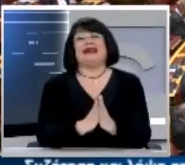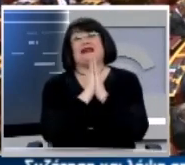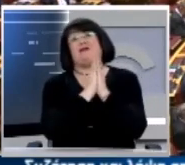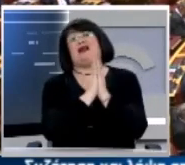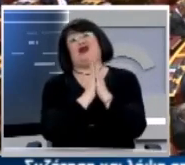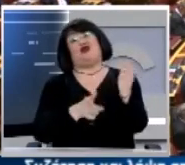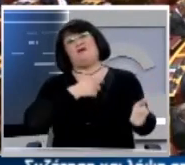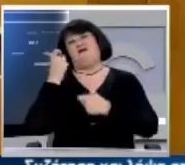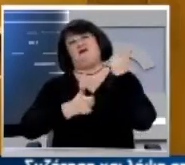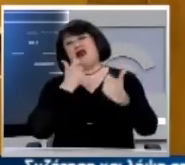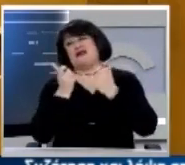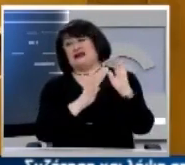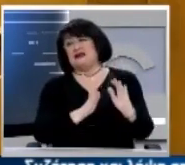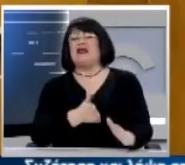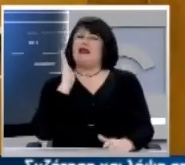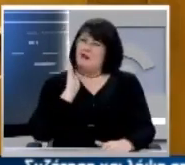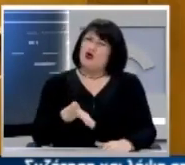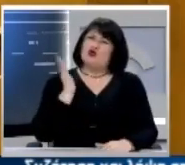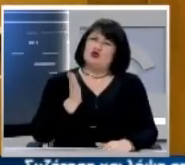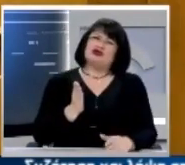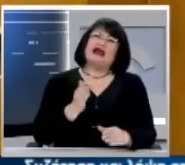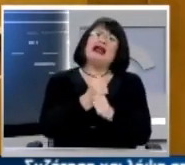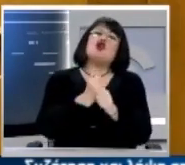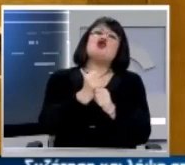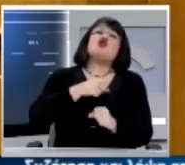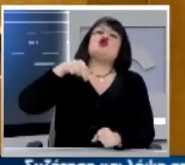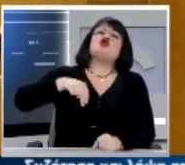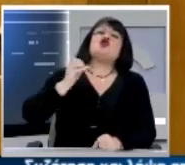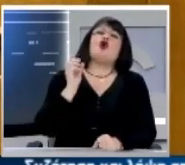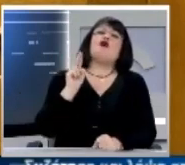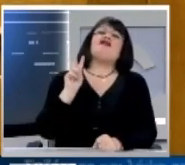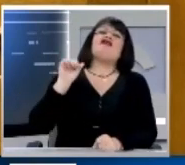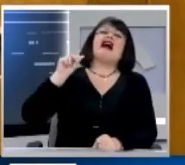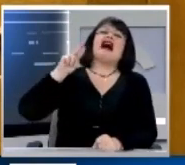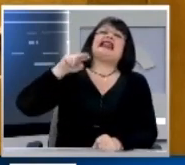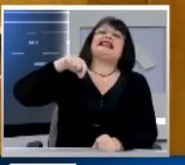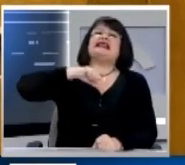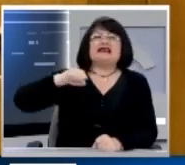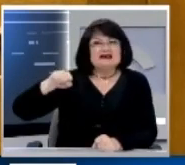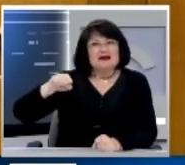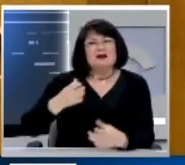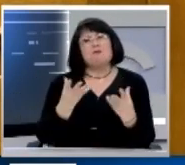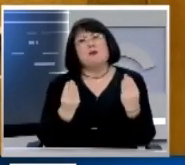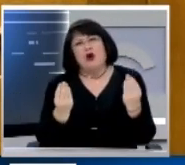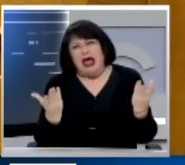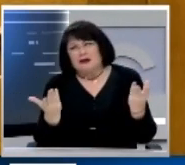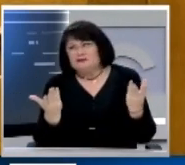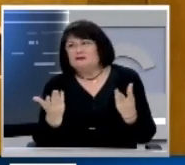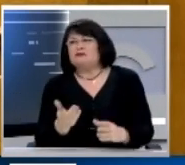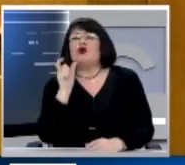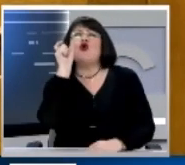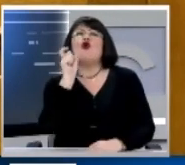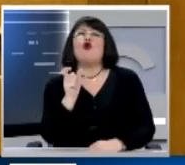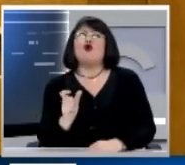ομολόγων και το PSI. Θα μπορούσα να πω για το γεγονός ότι η Νοβάρτης είχε επιλέξει την Ελλάδα ως χώρα